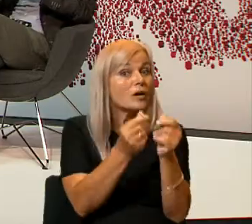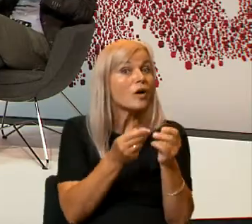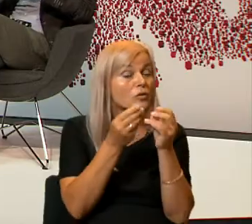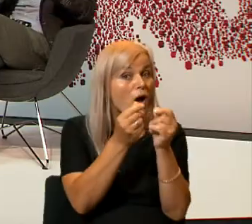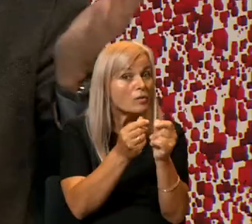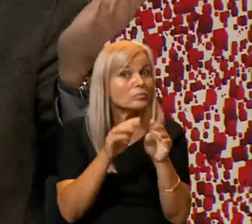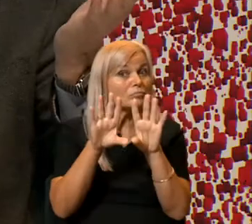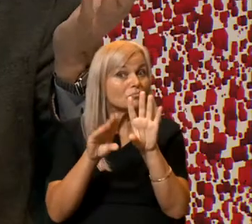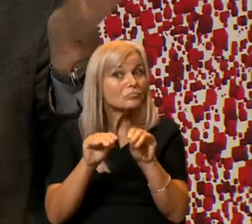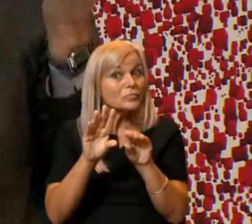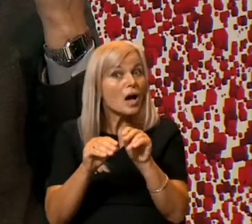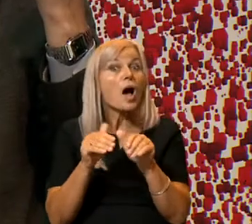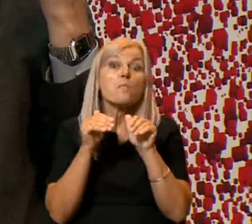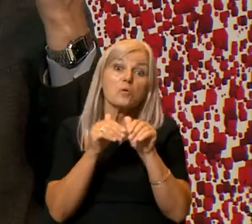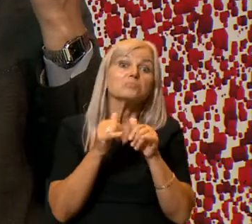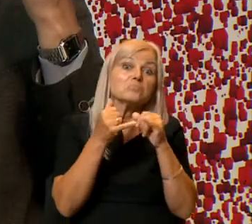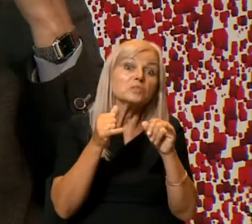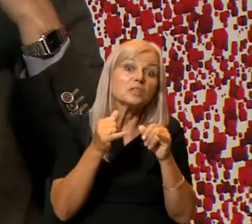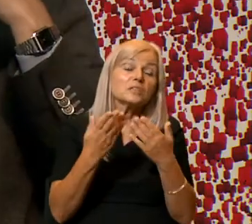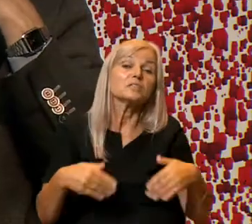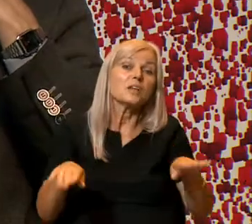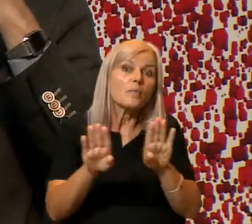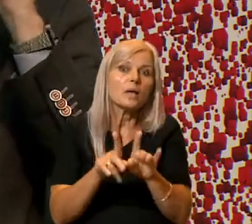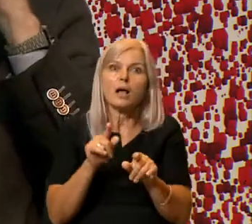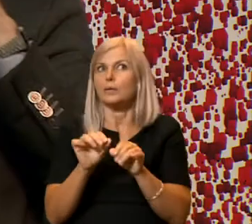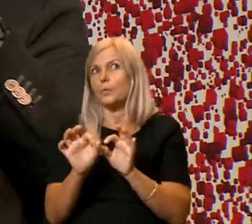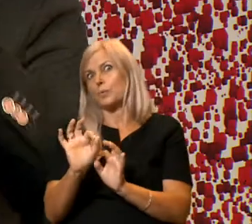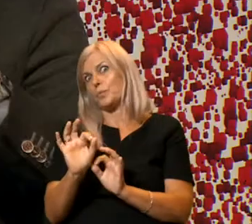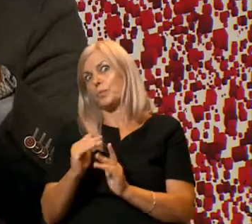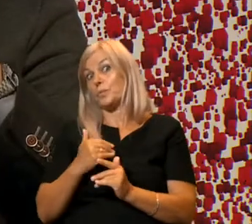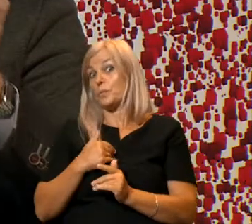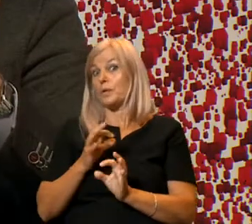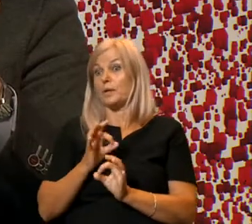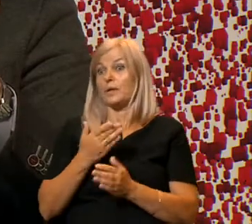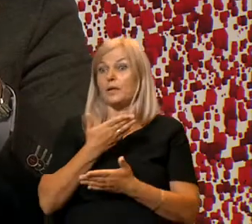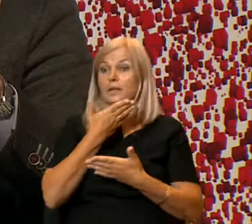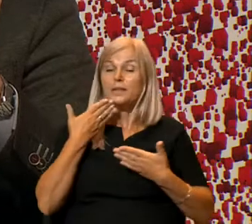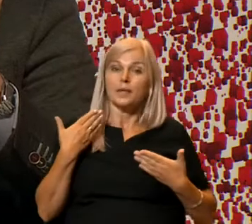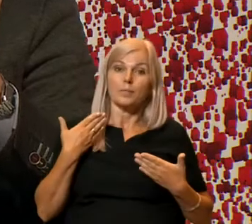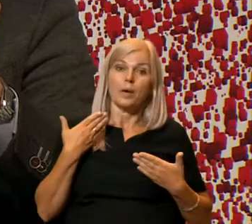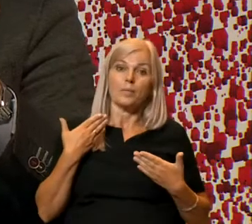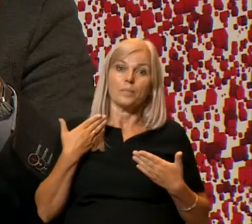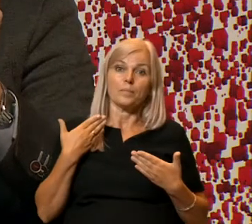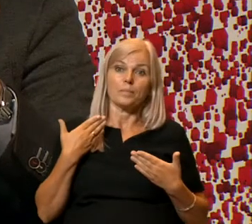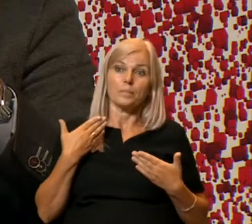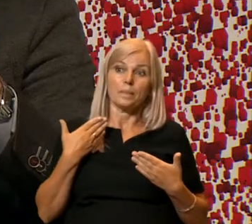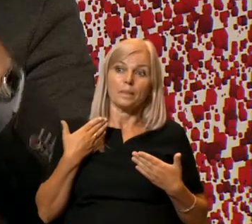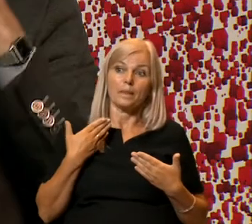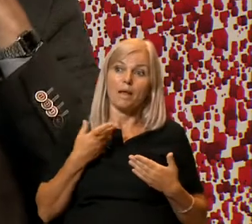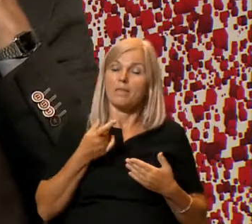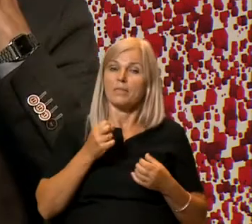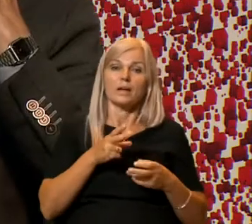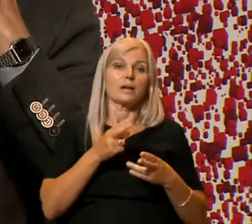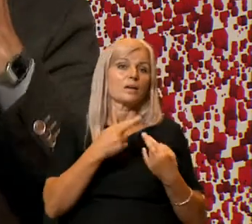Być może powinniśmy zupełnie je zamknąć, a to byłoby kontrowersyjne, a więc nie mam takiego